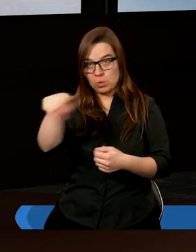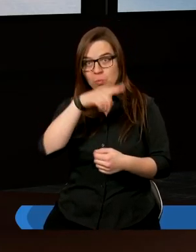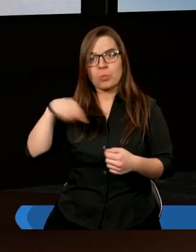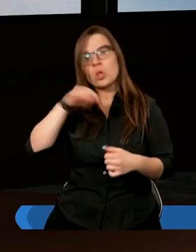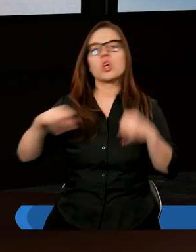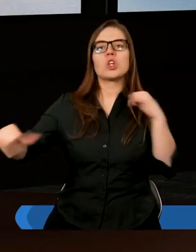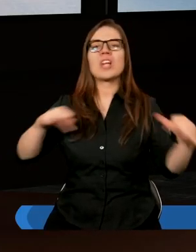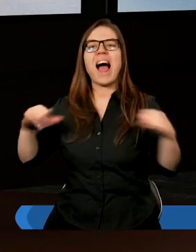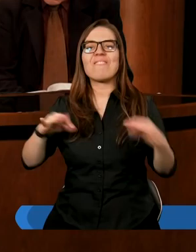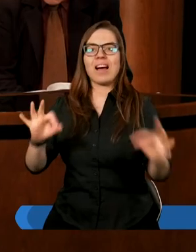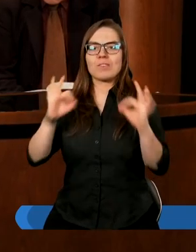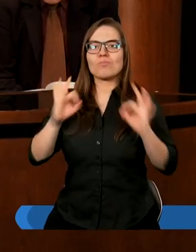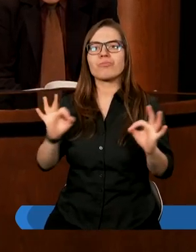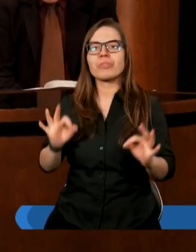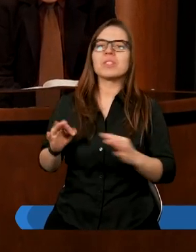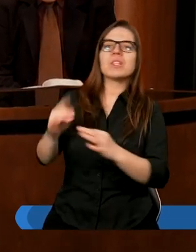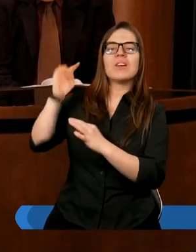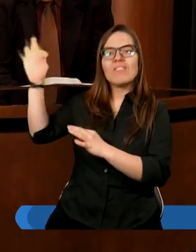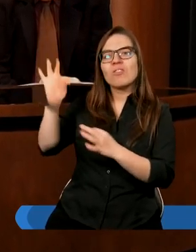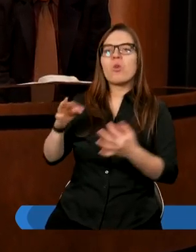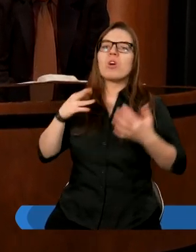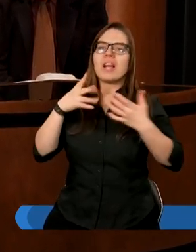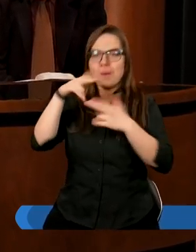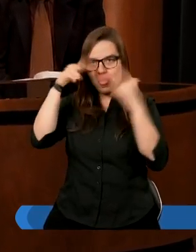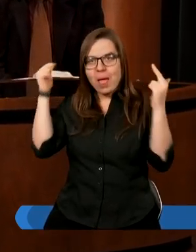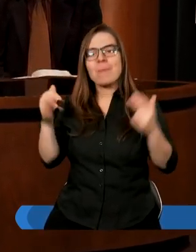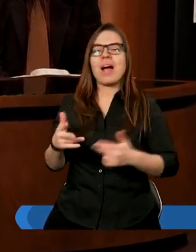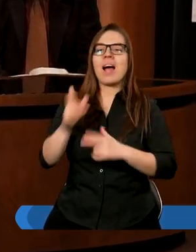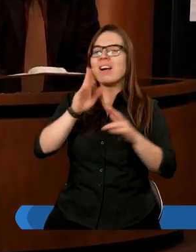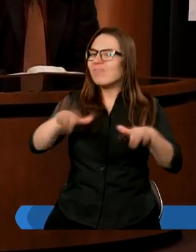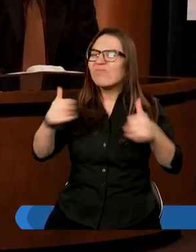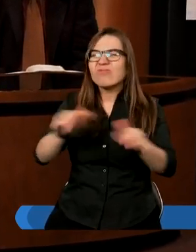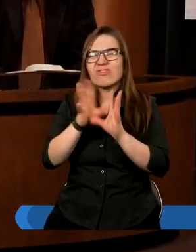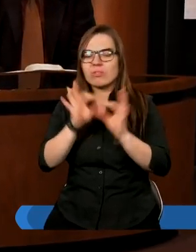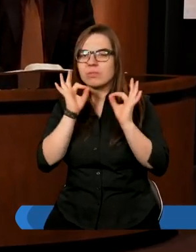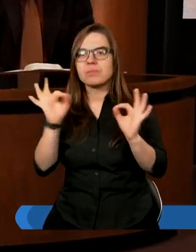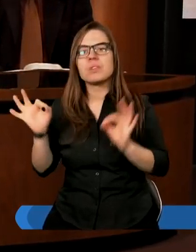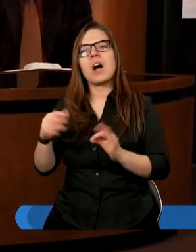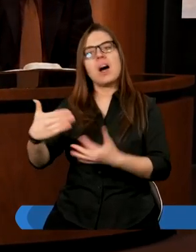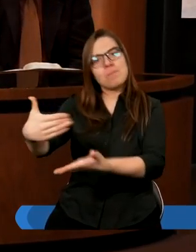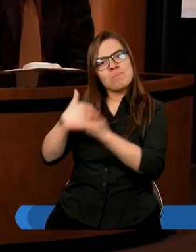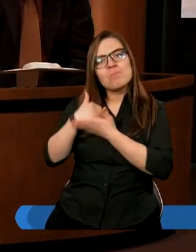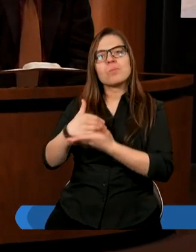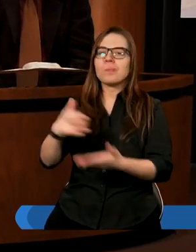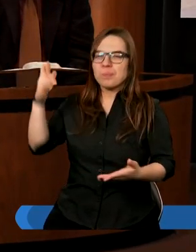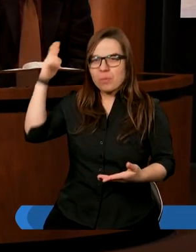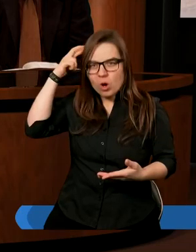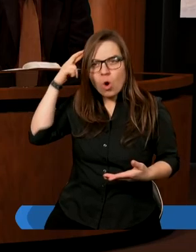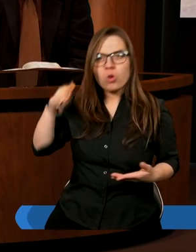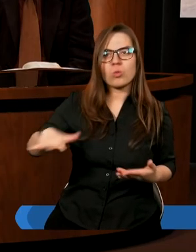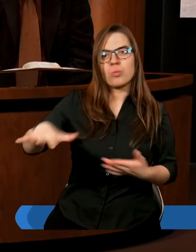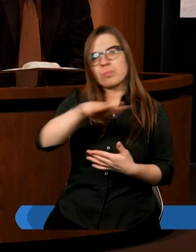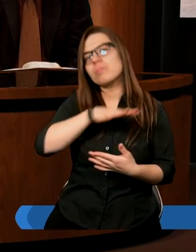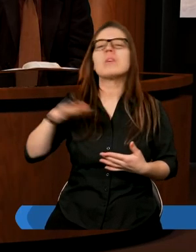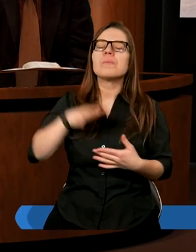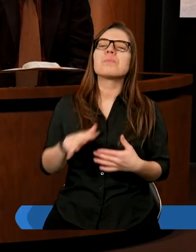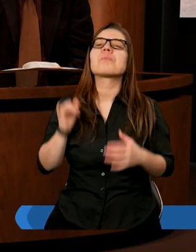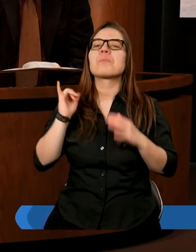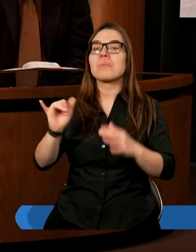szafarzami na Twojej niwie pod każdym względem. Pomóż nam dzisiaj w tym studium i